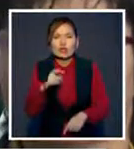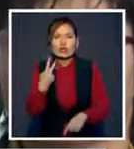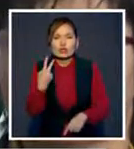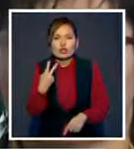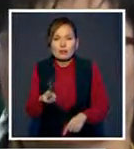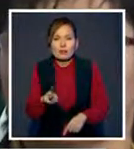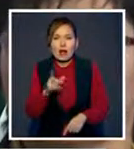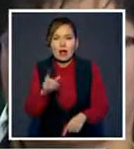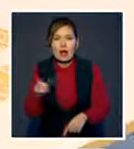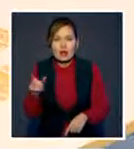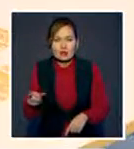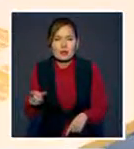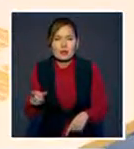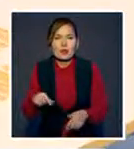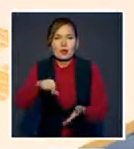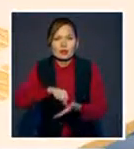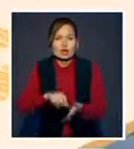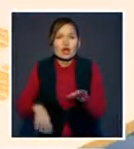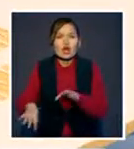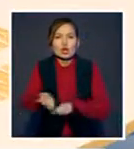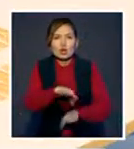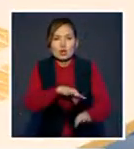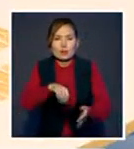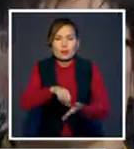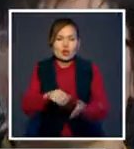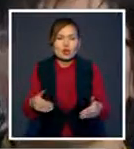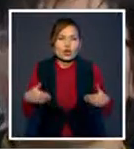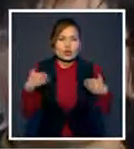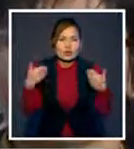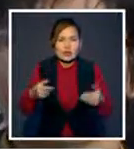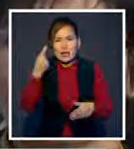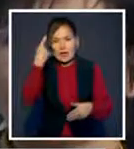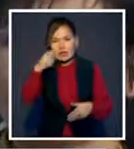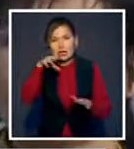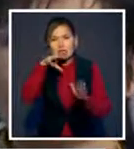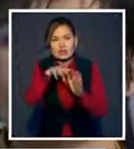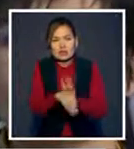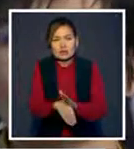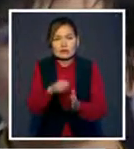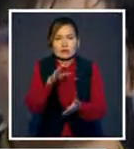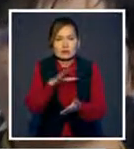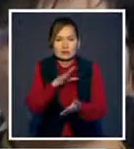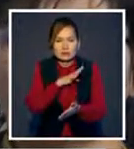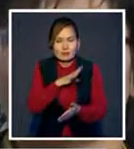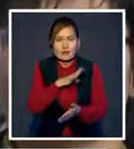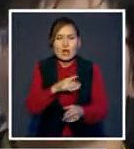аса жоба, бастамалар және ұсыныстар енгізілді. Ал бұл